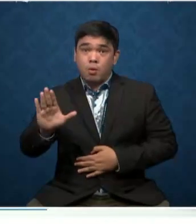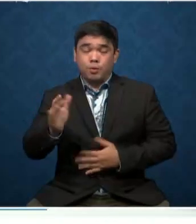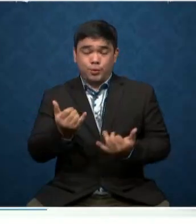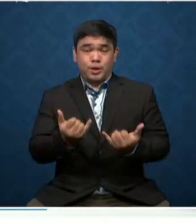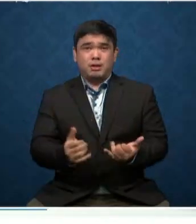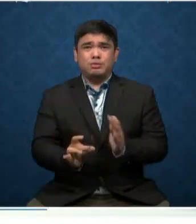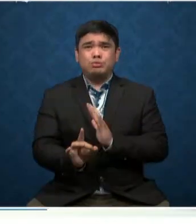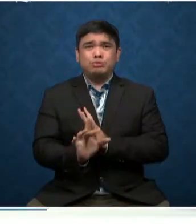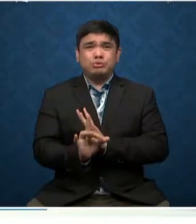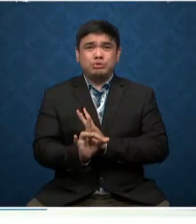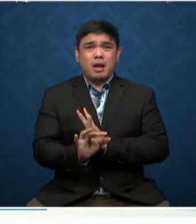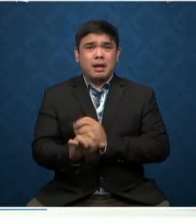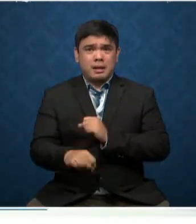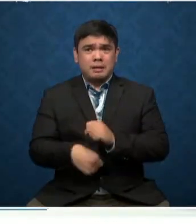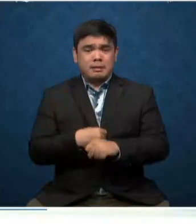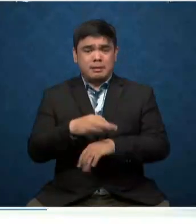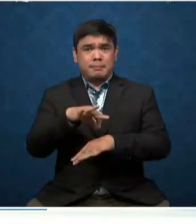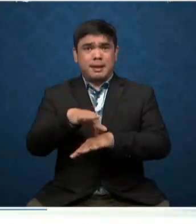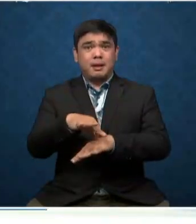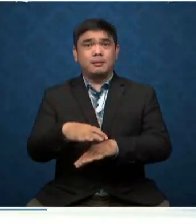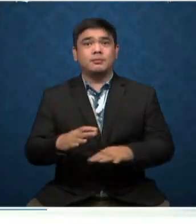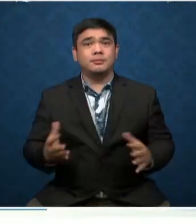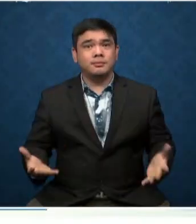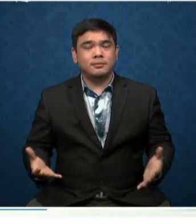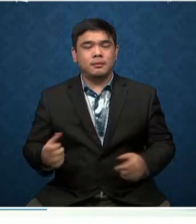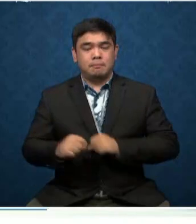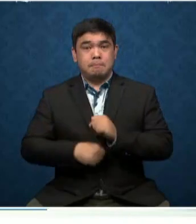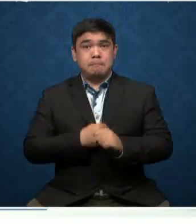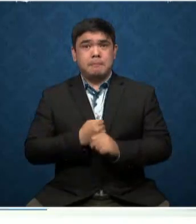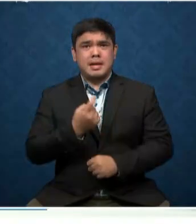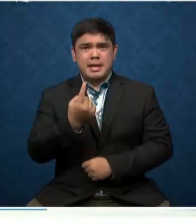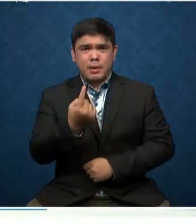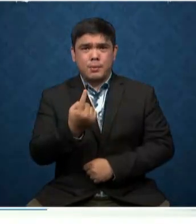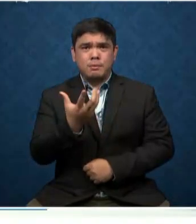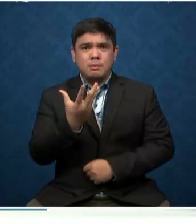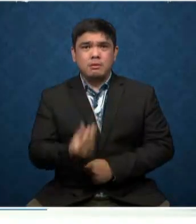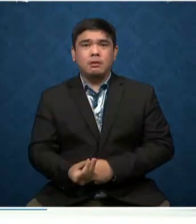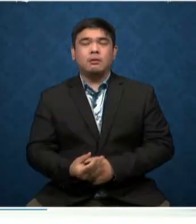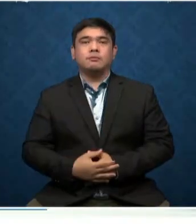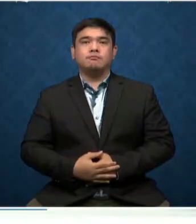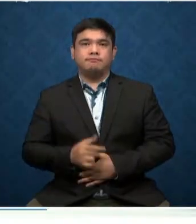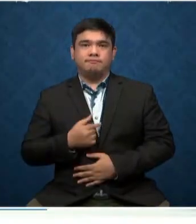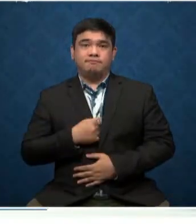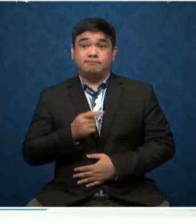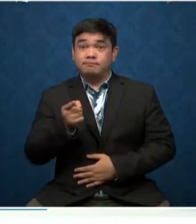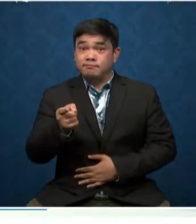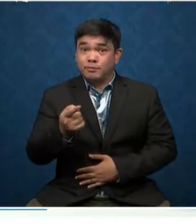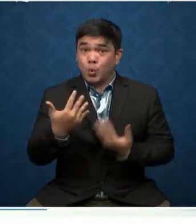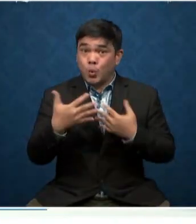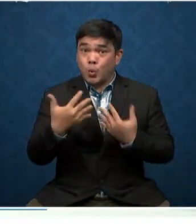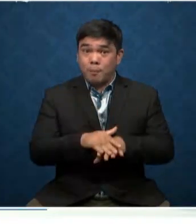ดท้ายของการดำรงตำแหน่งแล้วนะหรืออีกปีกว่าๆเพราะฉะนั้นถ้าจะสร้างกระบวนการมีส่ว